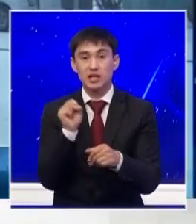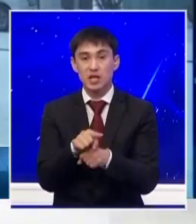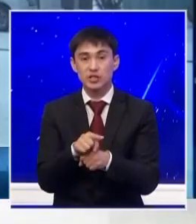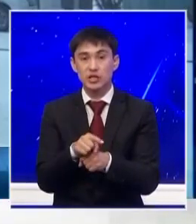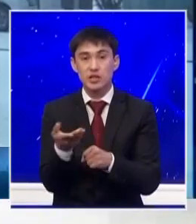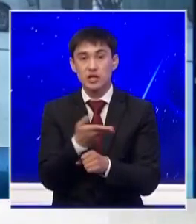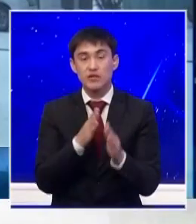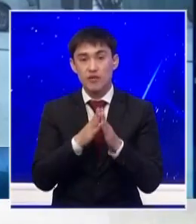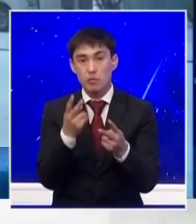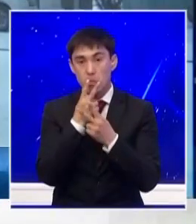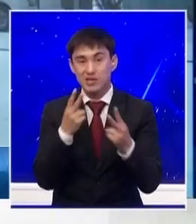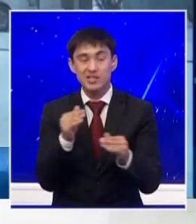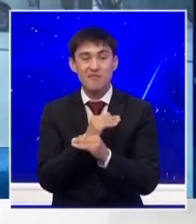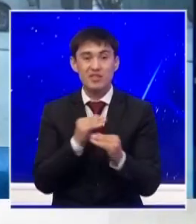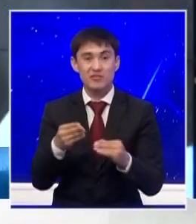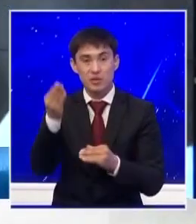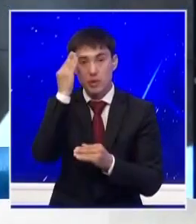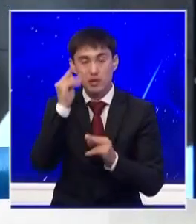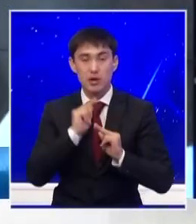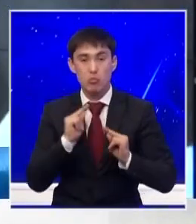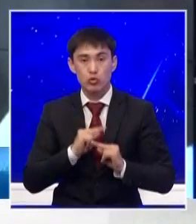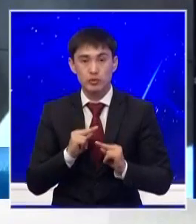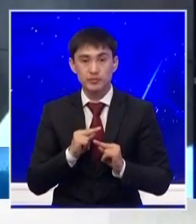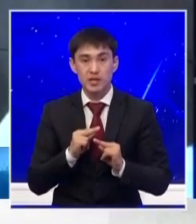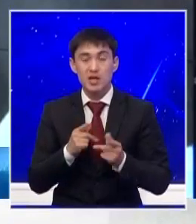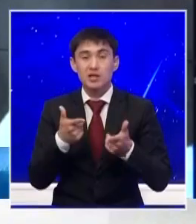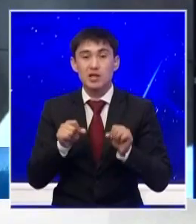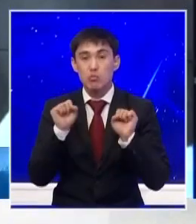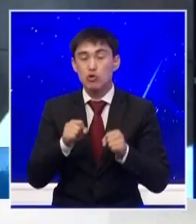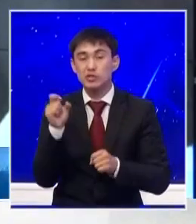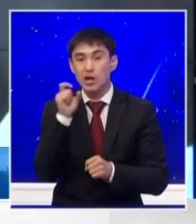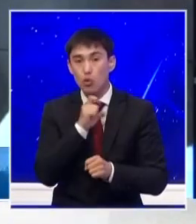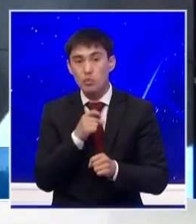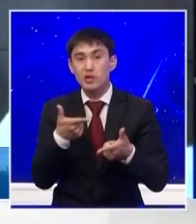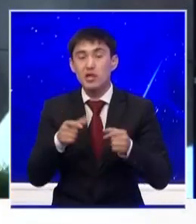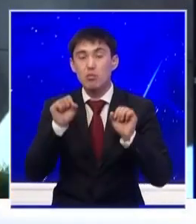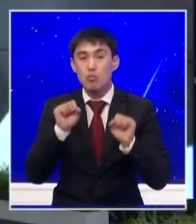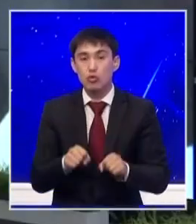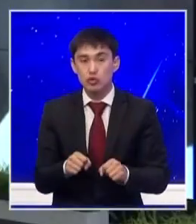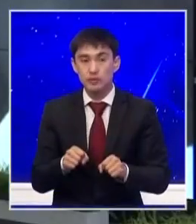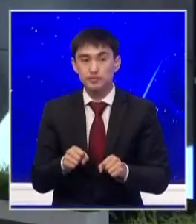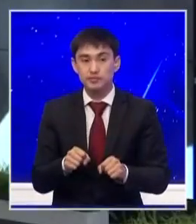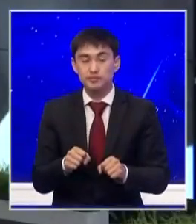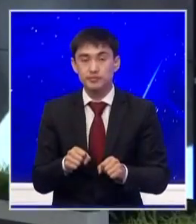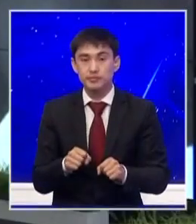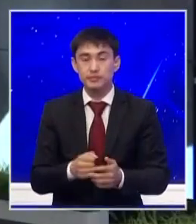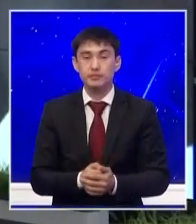фермерам показать эффективные методы работы то есть где можно сэкономить где можно